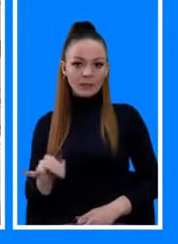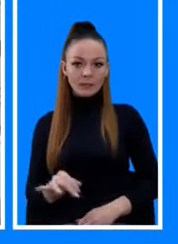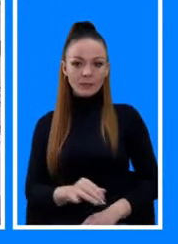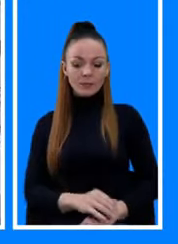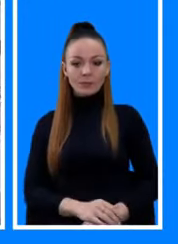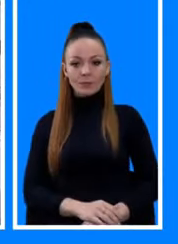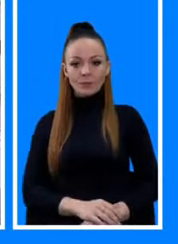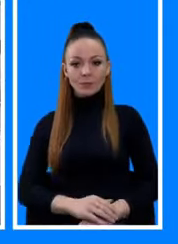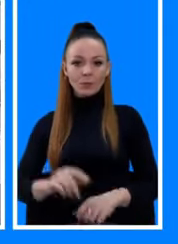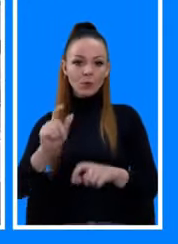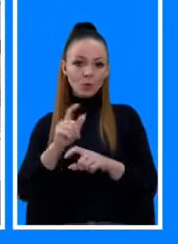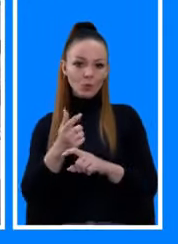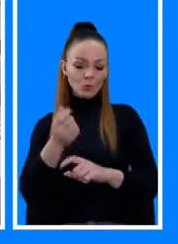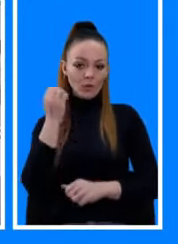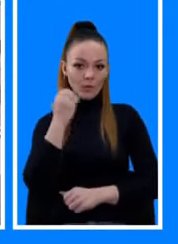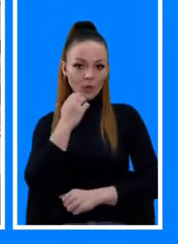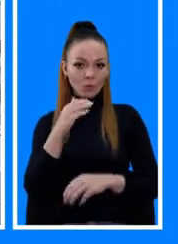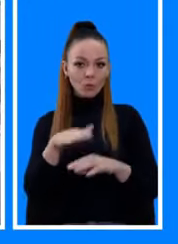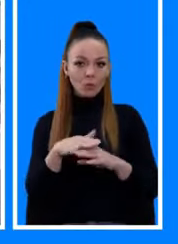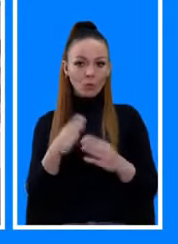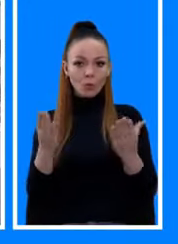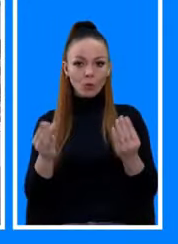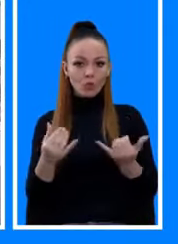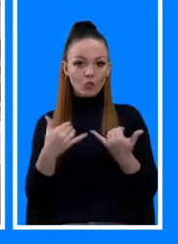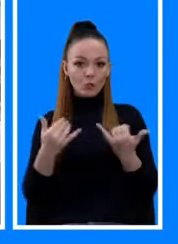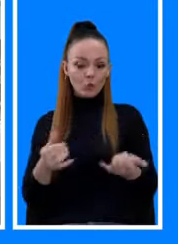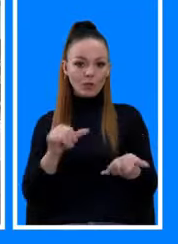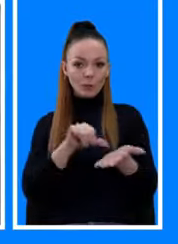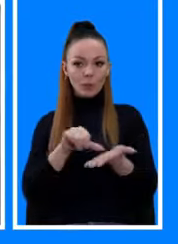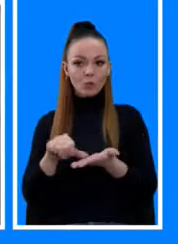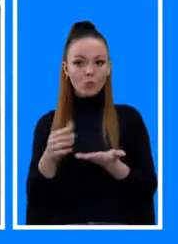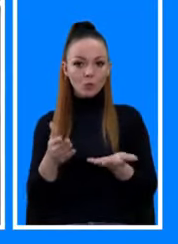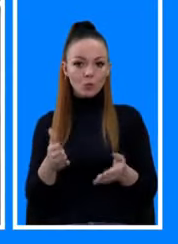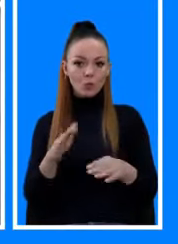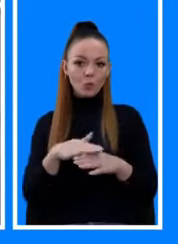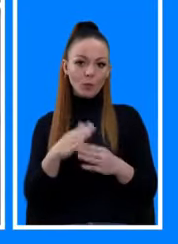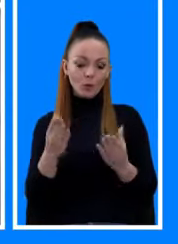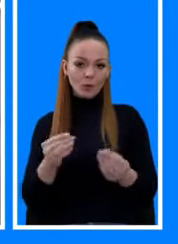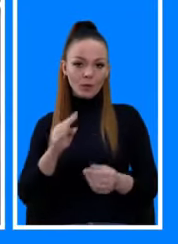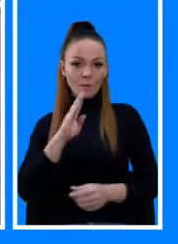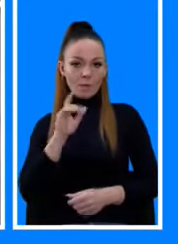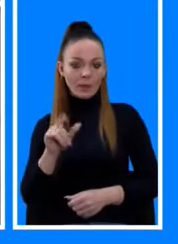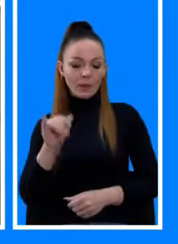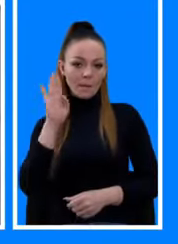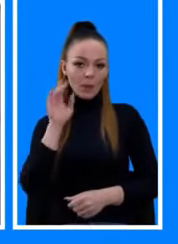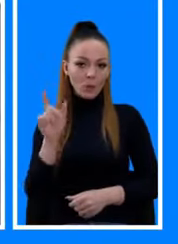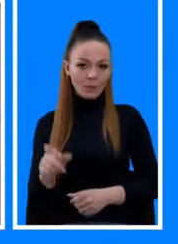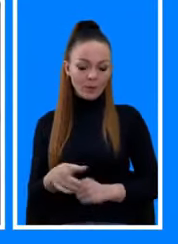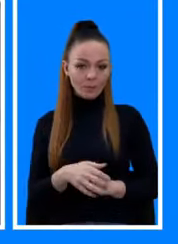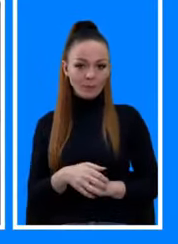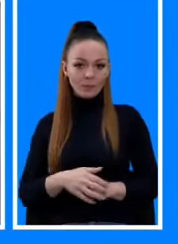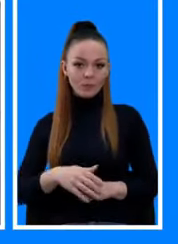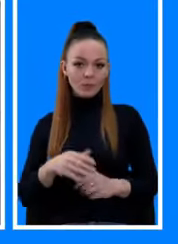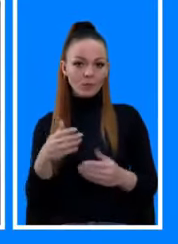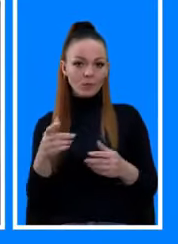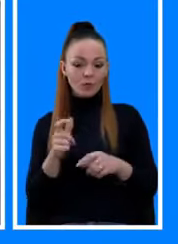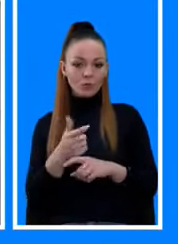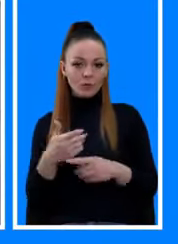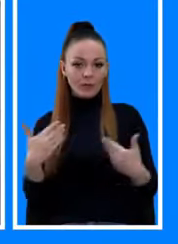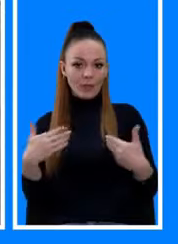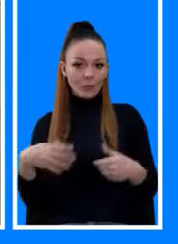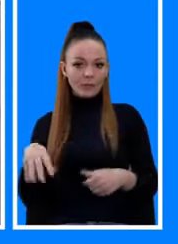Дуже дякую. Доброго дня, шановні присутні. Доброго дня, шановні пані та панове. Щиро вітаю всіх на